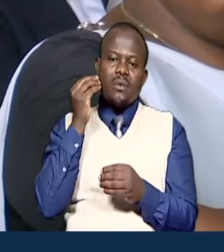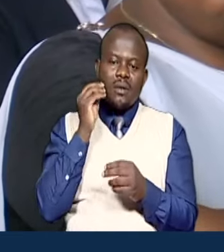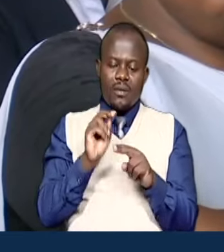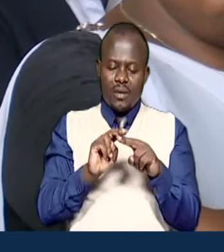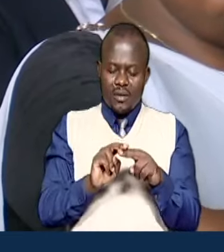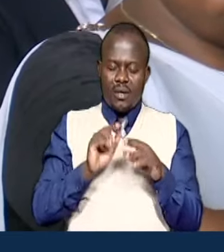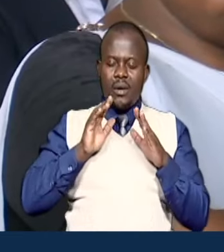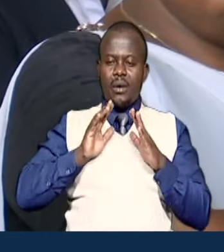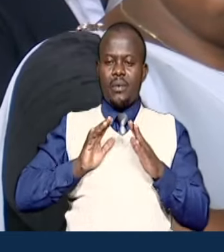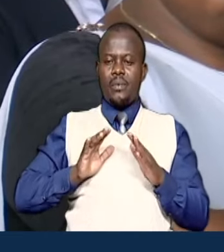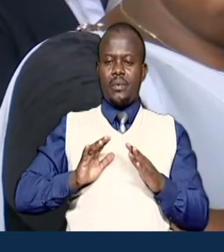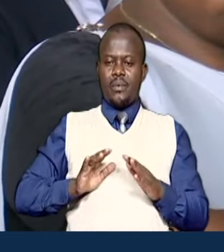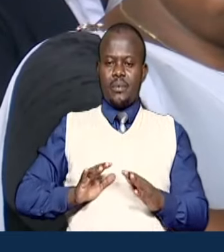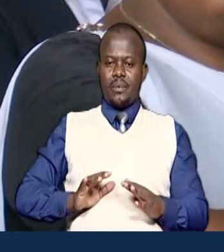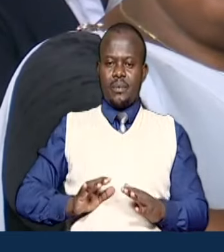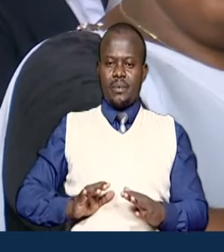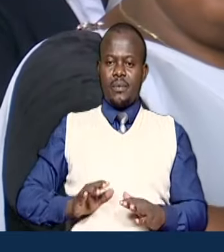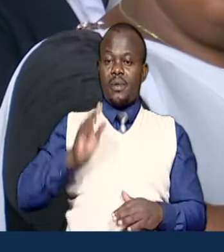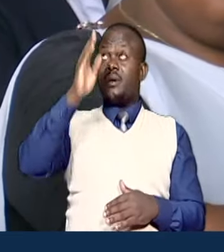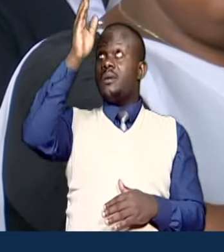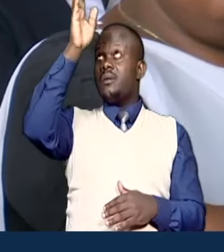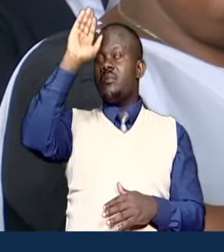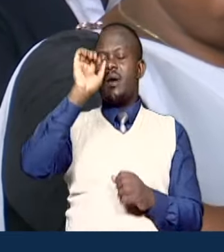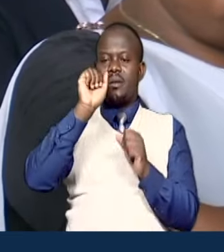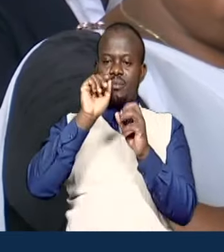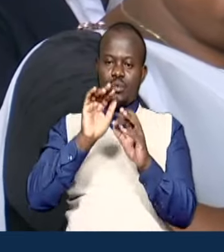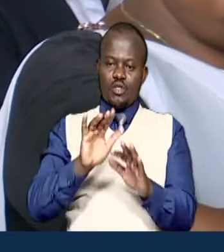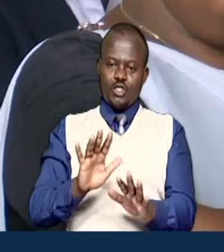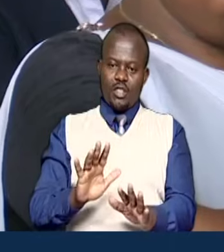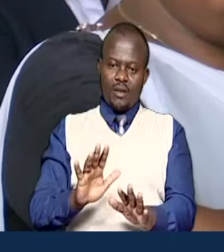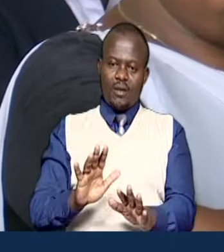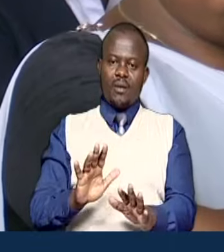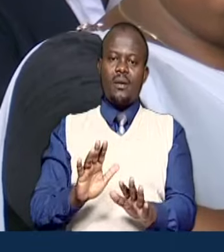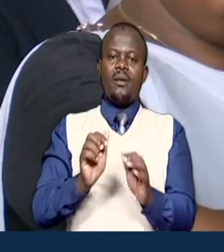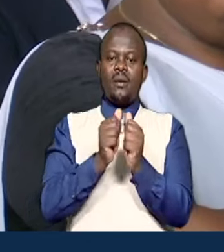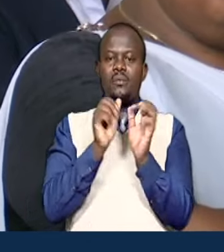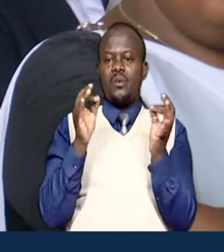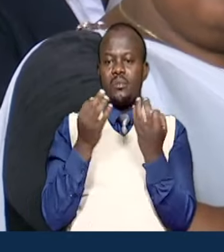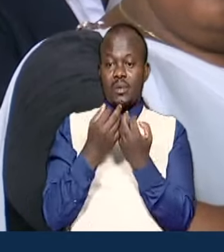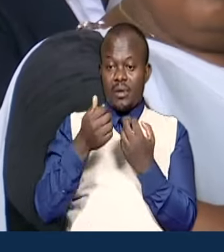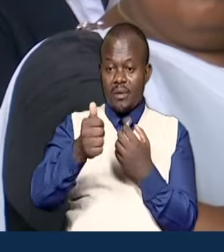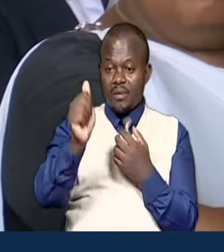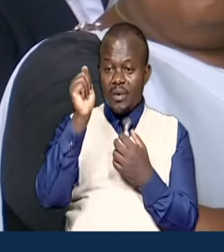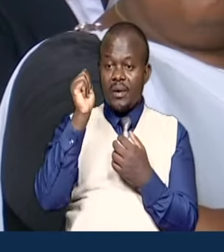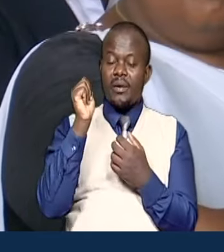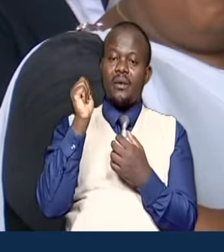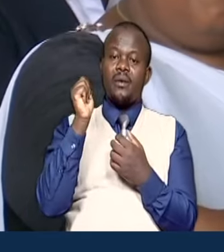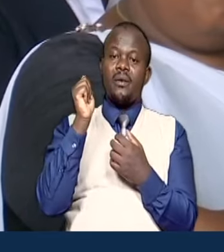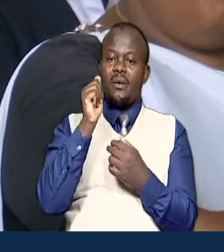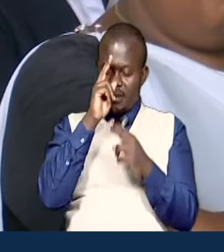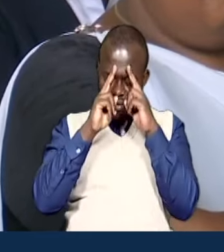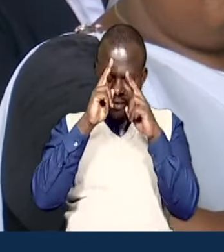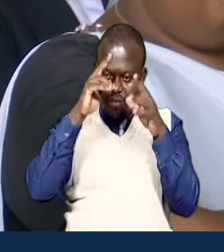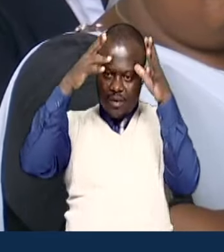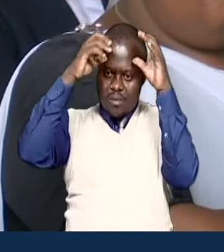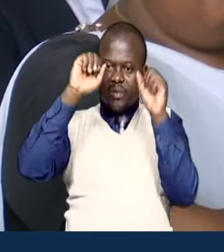akahatwicaza tugatekana, Imana imuhe umugisha n'umuryango we na nyakubahwa